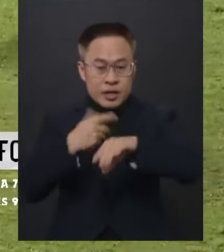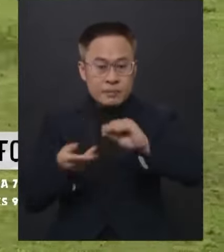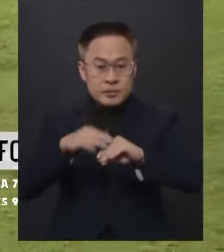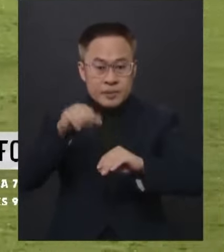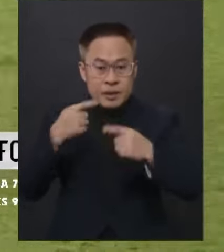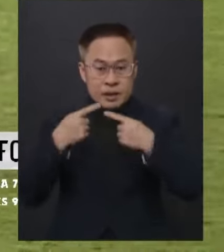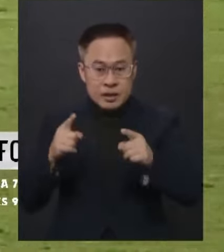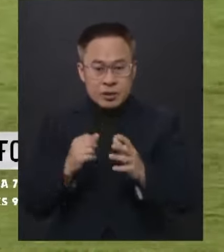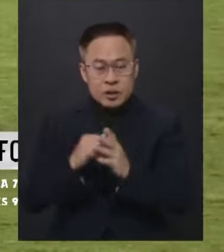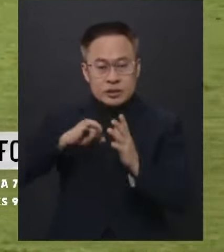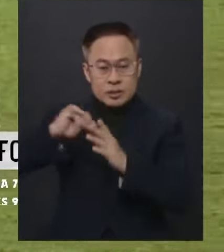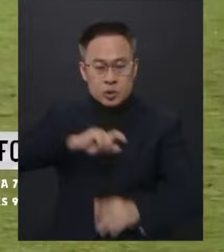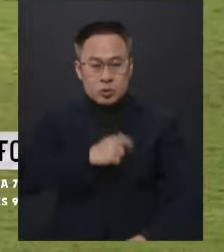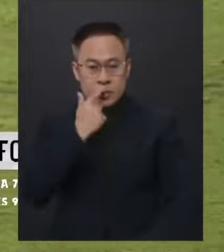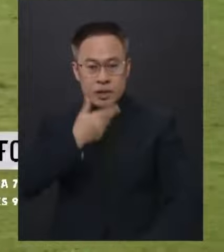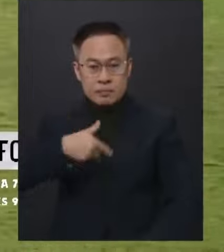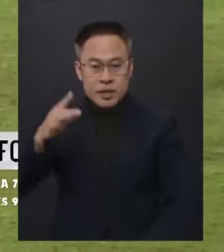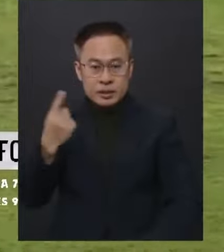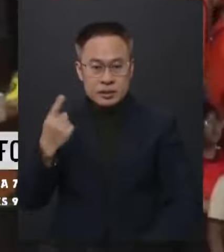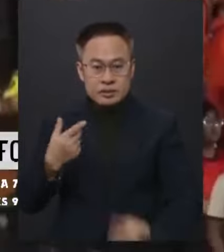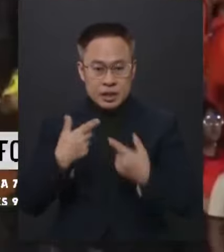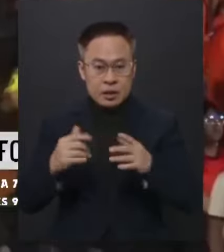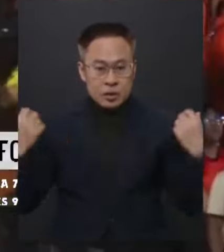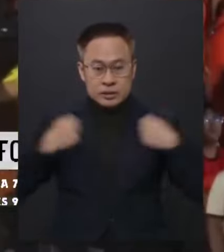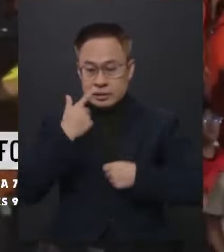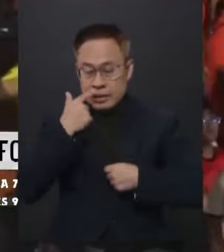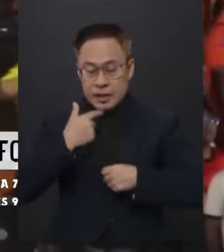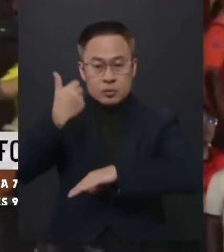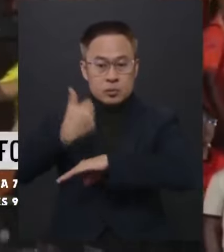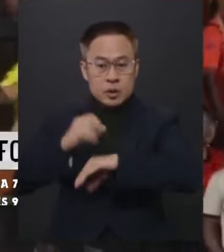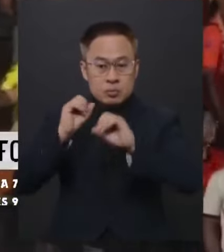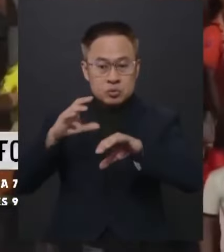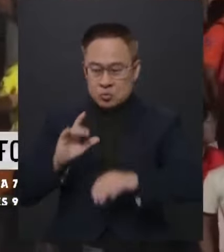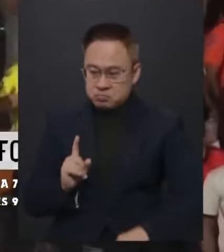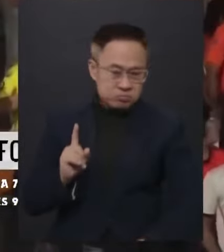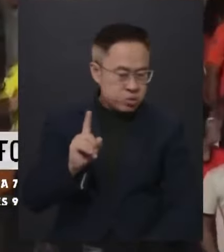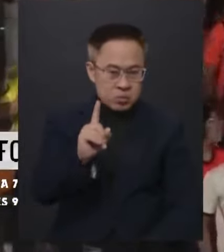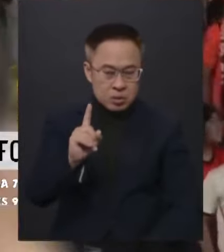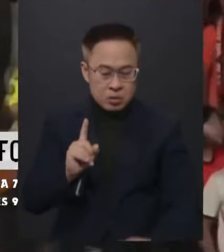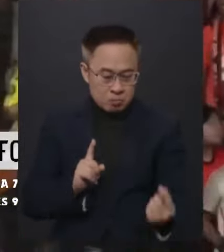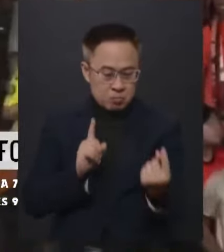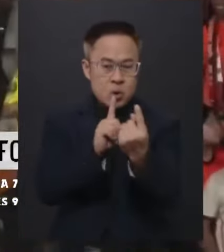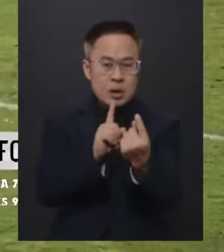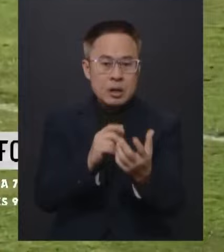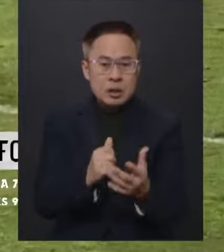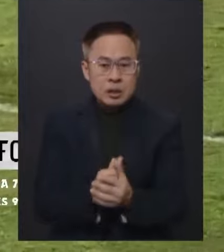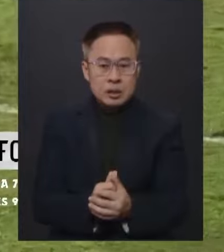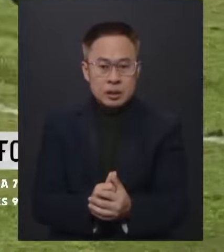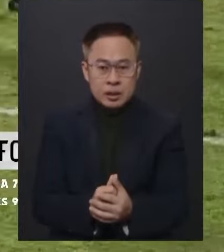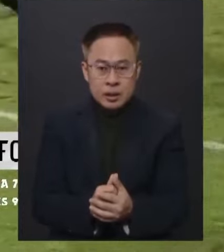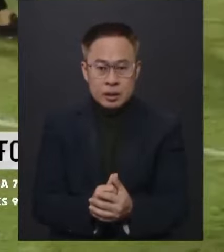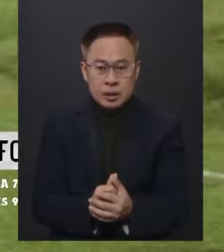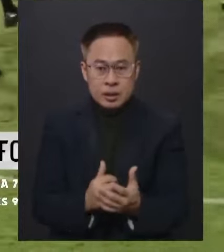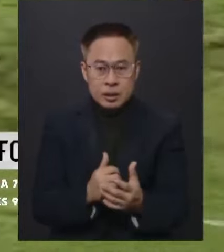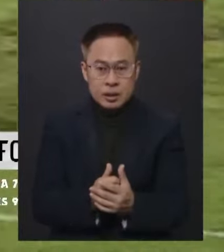ชียงใหม่เนี่ยต้องมาเหลือผู้เล่น10คนด้วยนะคะซึ่งโค้ชบอสปฏิภาณรอบรู้เนี่ยเพิ่งจะโดนใบแดงในเกมกับน